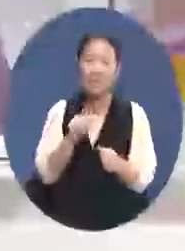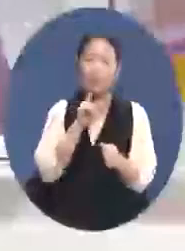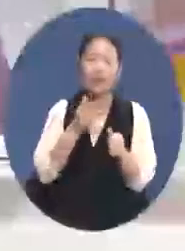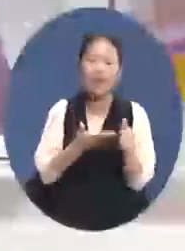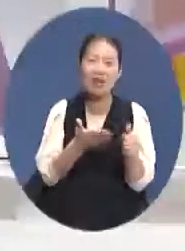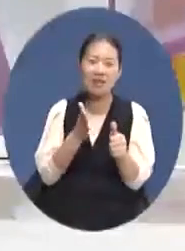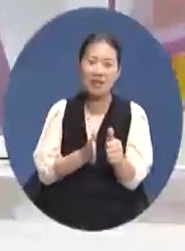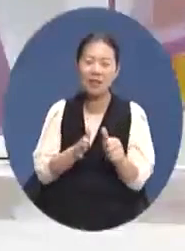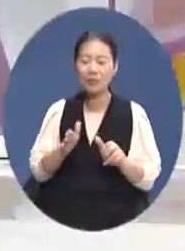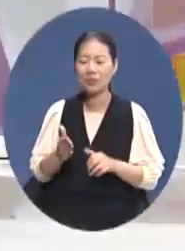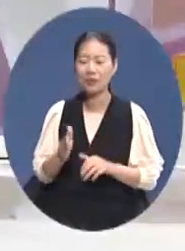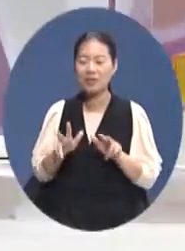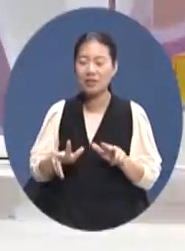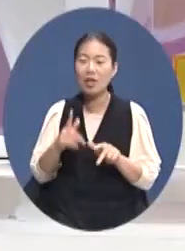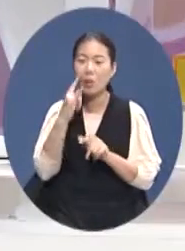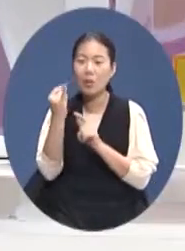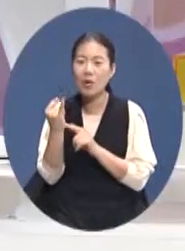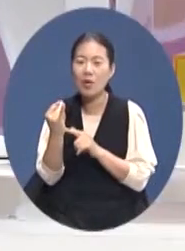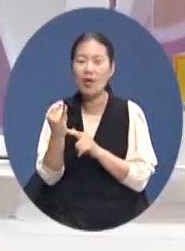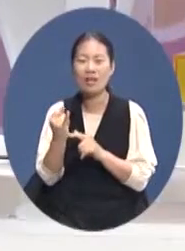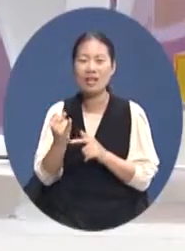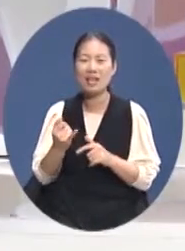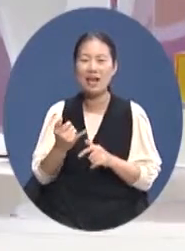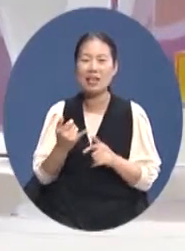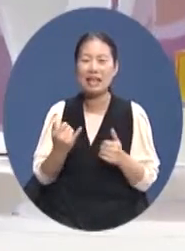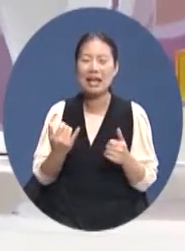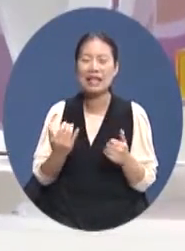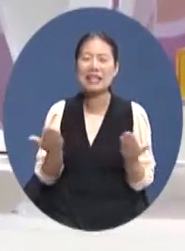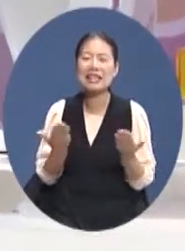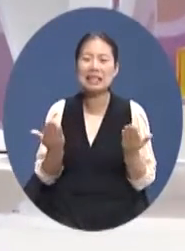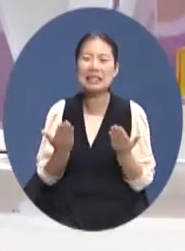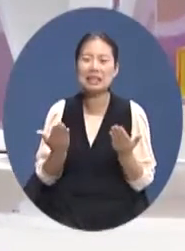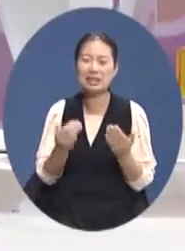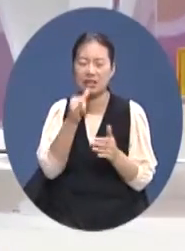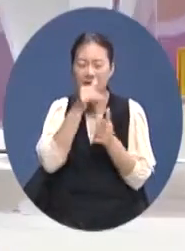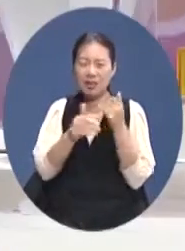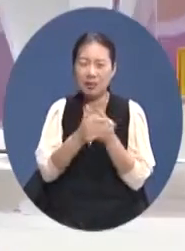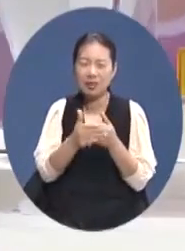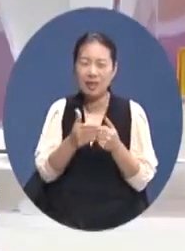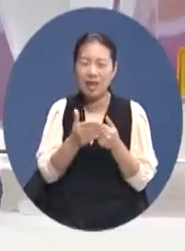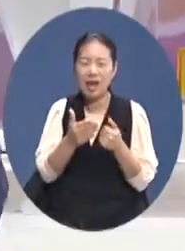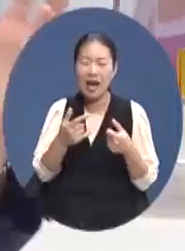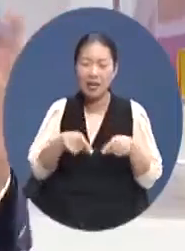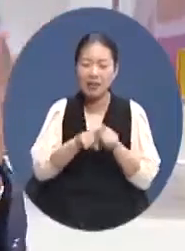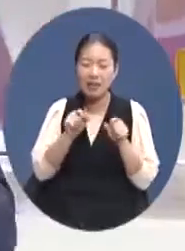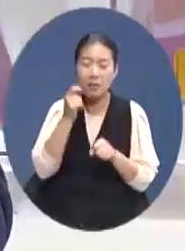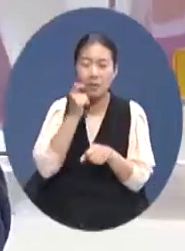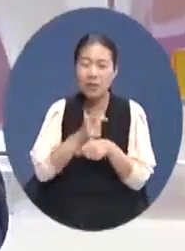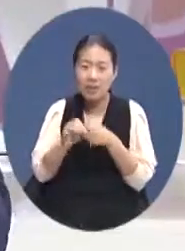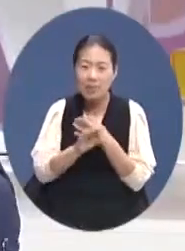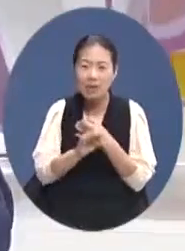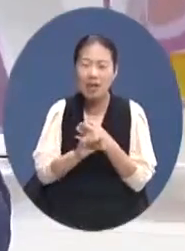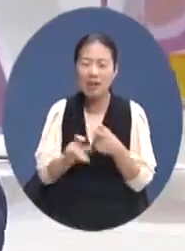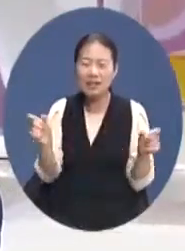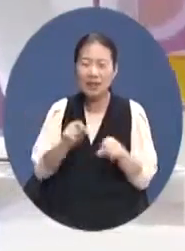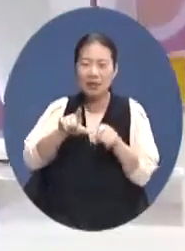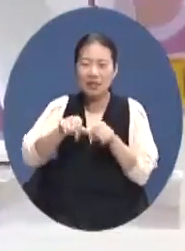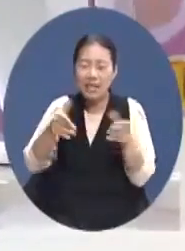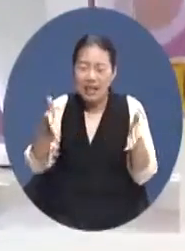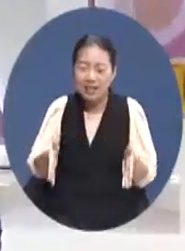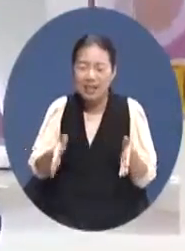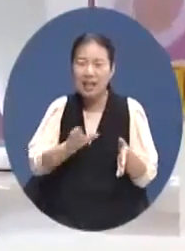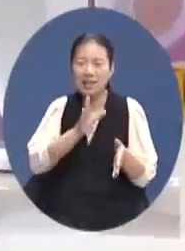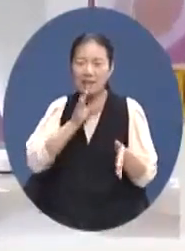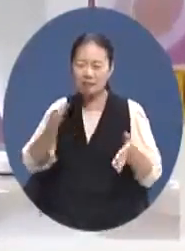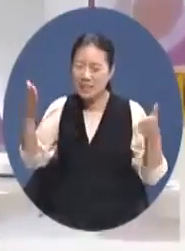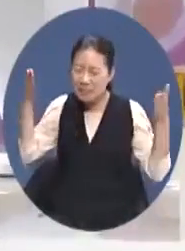어머니처럼 시간을 많이 보낼 수 없는 엄마들은 진로 놀아주시면 돼요. 아이들이 그 긴 시간이 꼭 있어야 되는 건